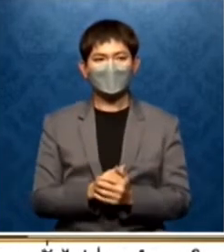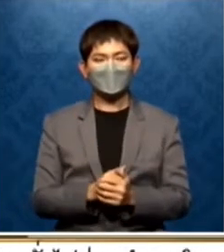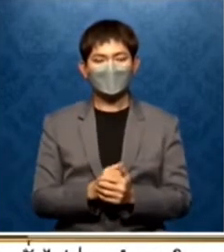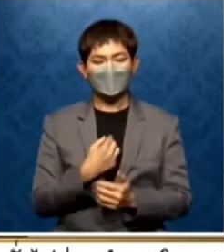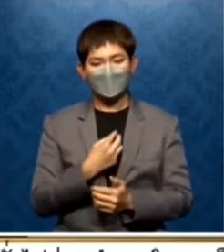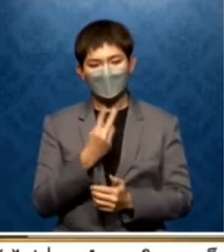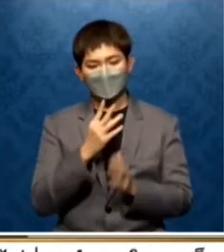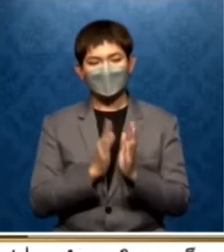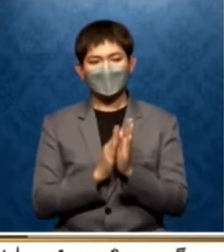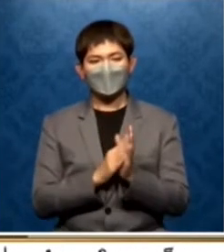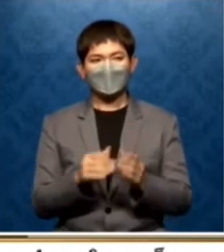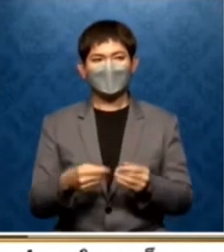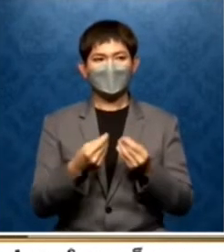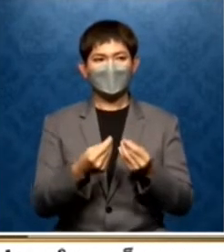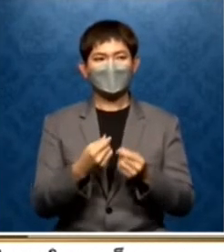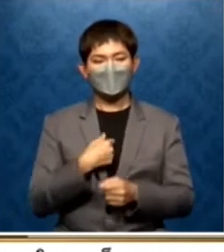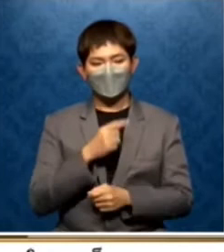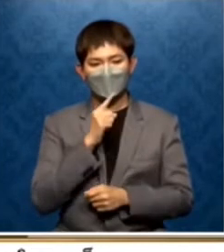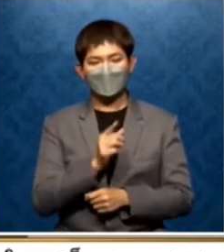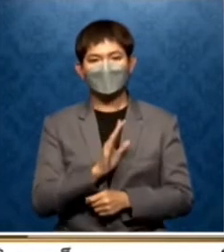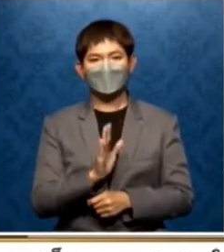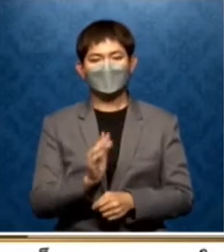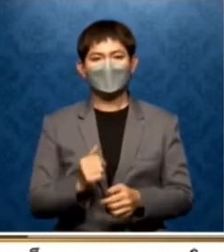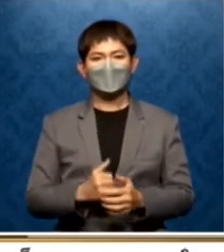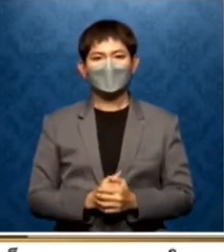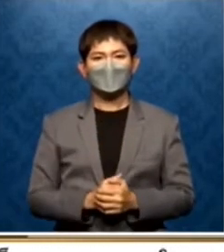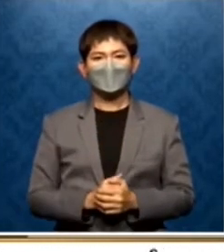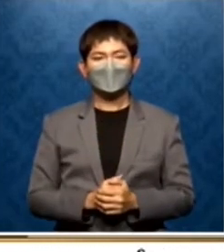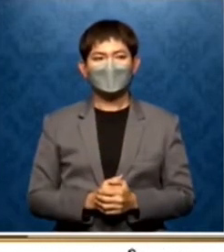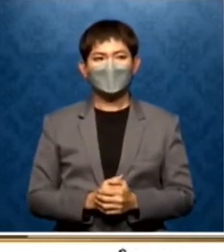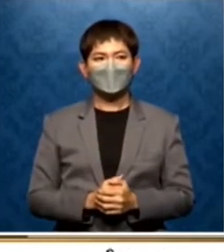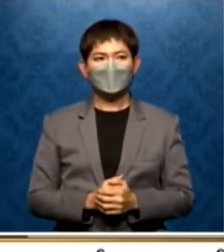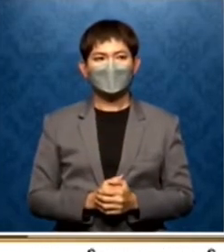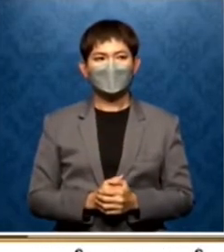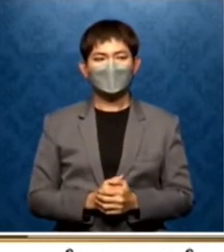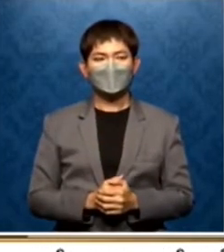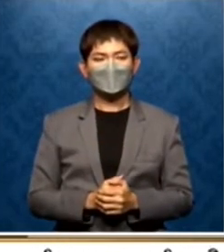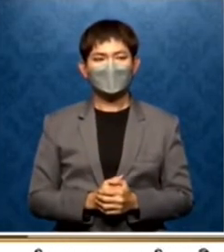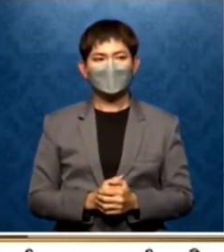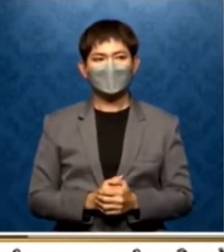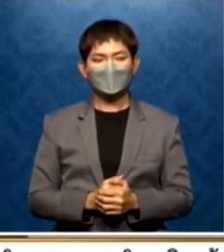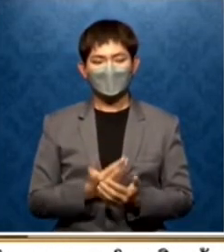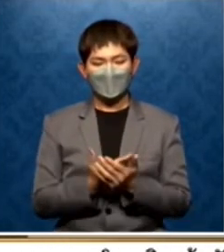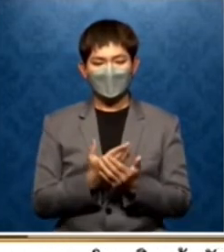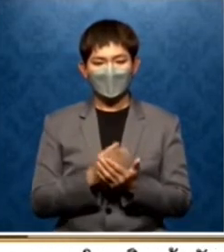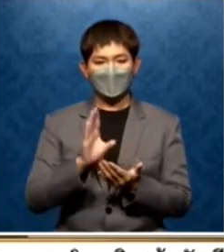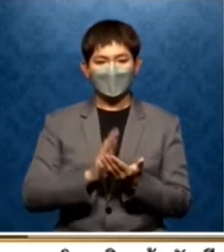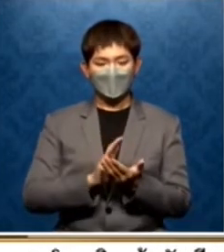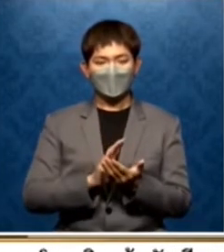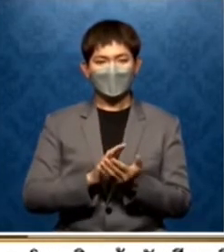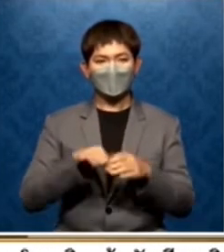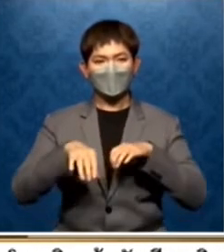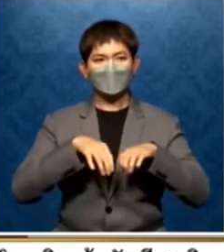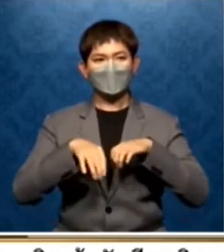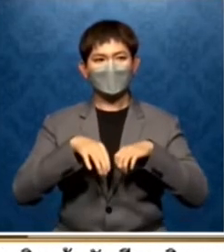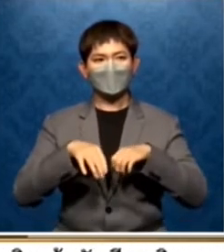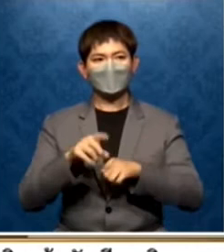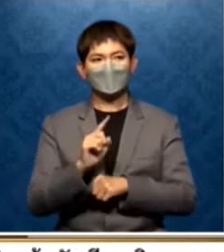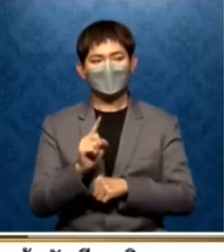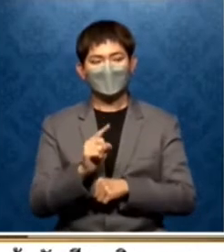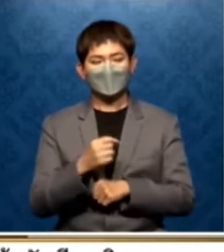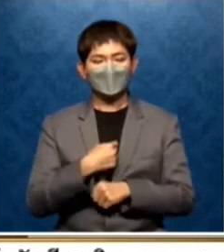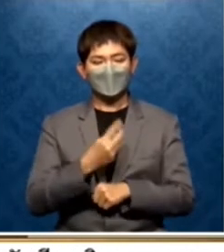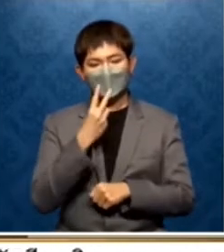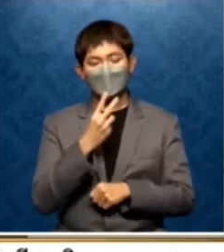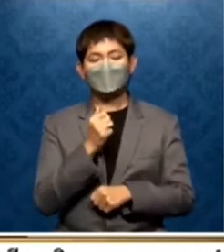ที่น่าชื่นชมผมไม่ตำหนิอย่างอื่นท่านหรอกครับแล้วท่านก็เขียนงบดุลมานะครับก็เป็นสิ่ง